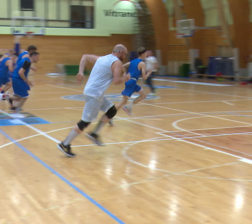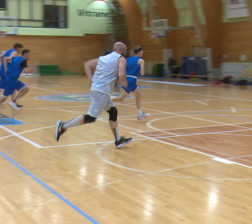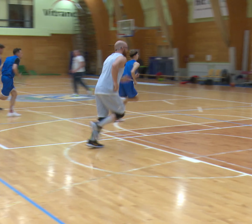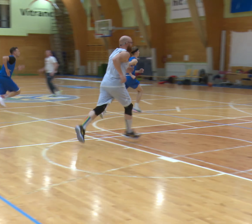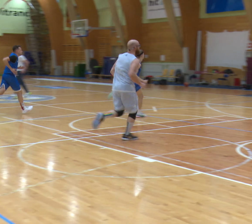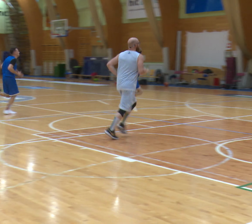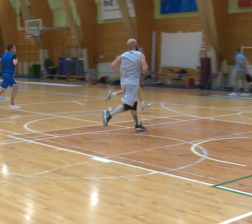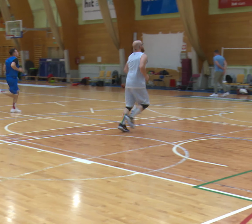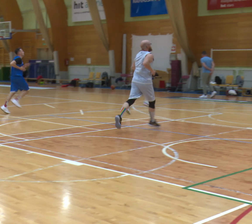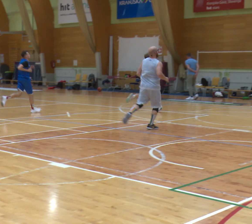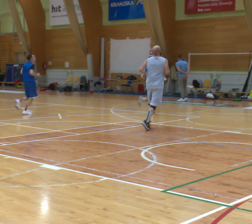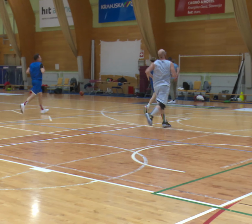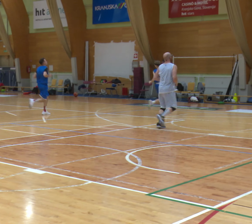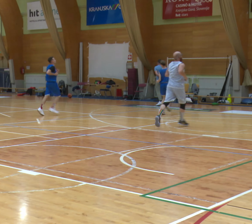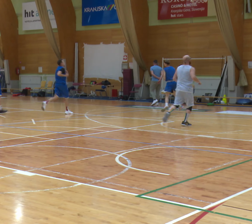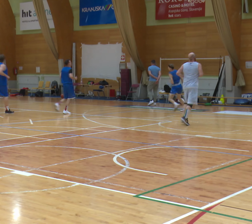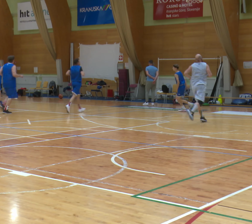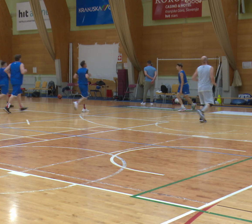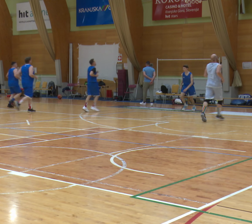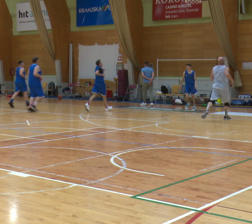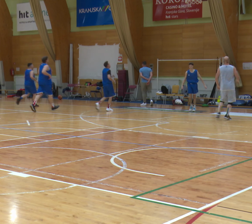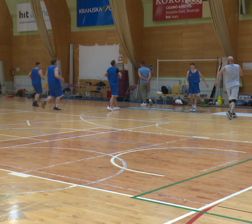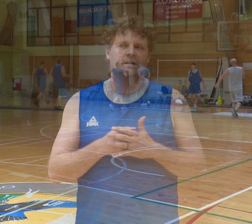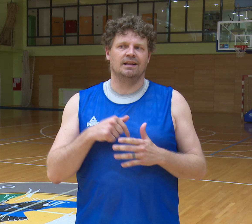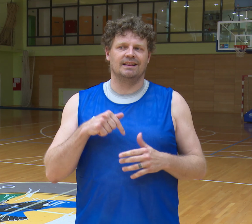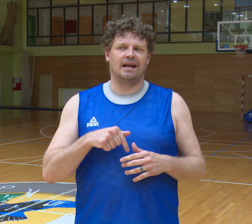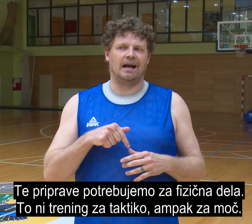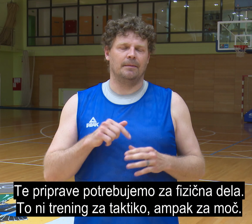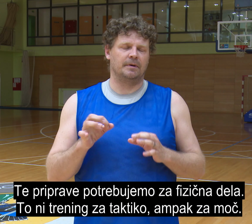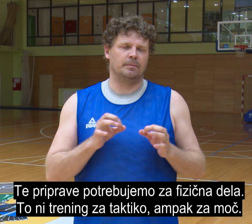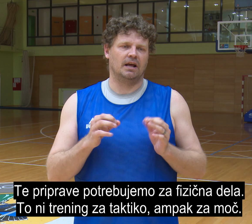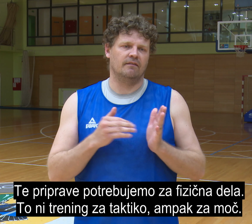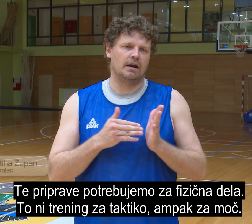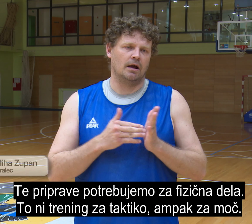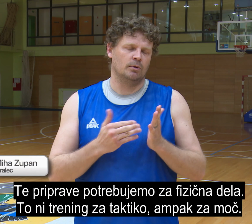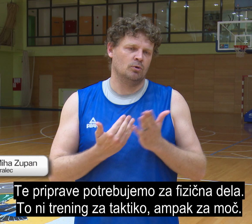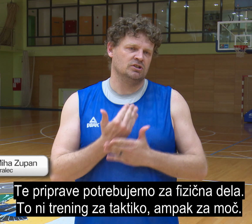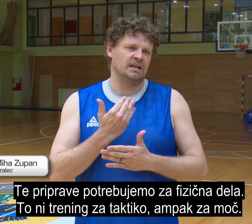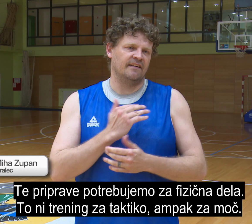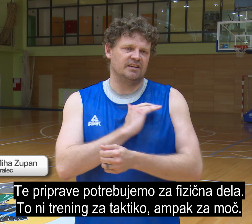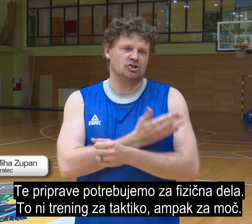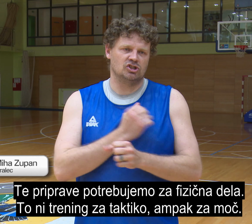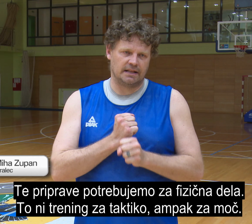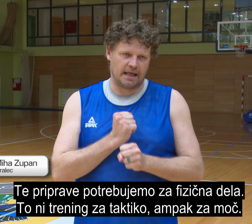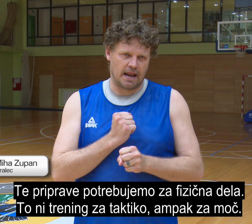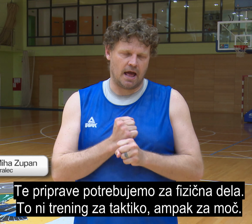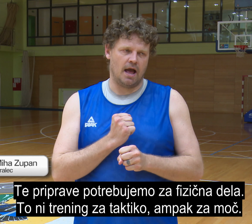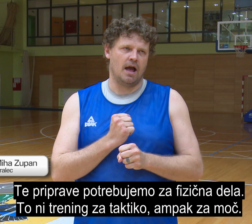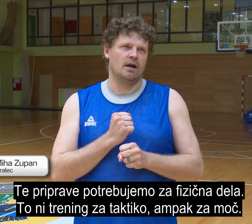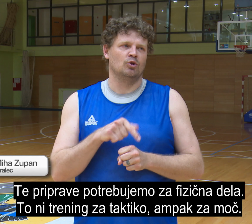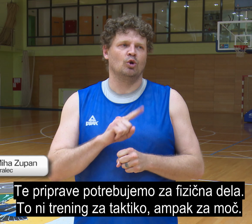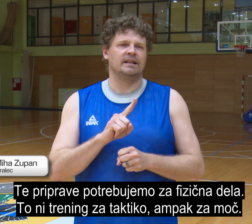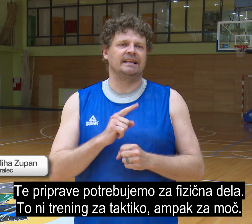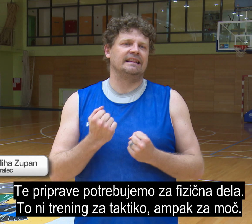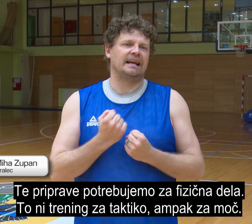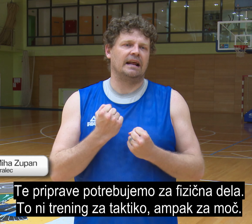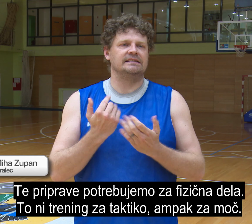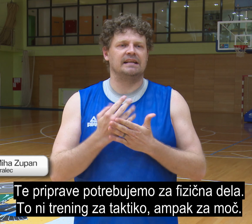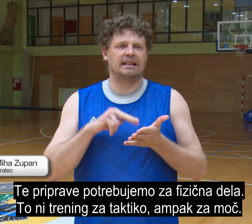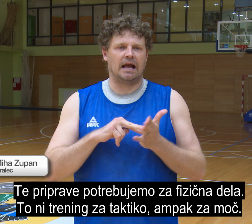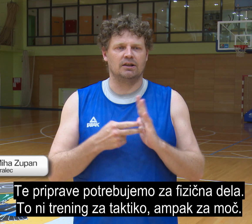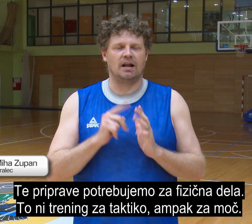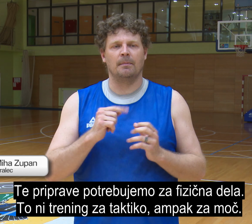dessert. All of this convenience just doesn't work for me. I wanna play with fire, let me